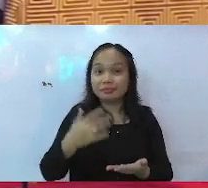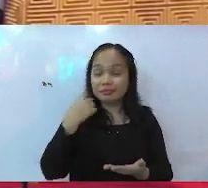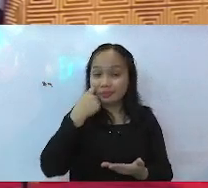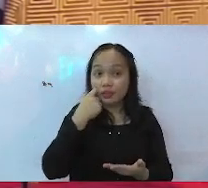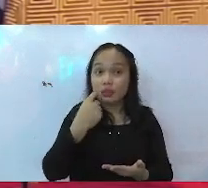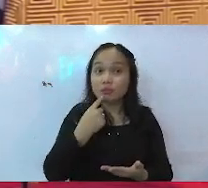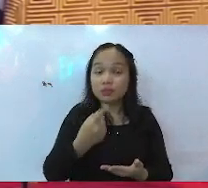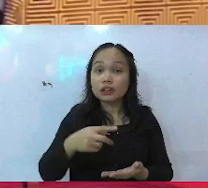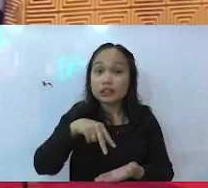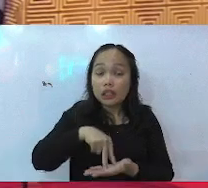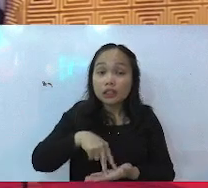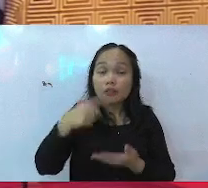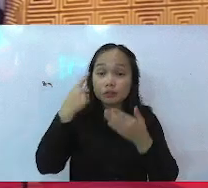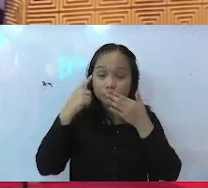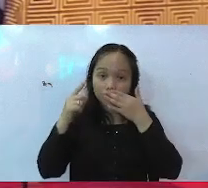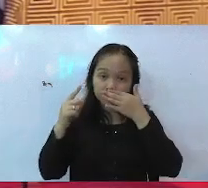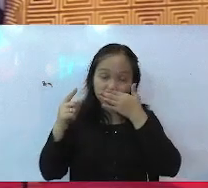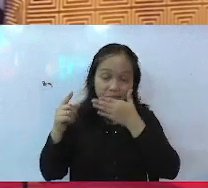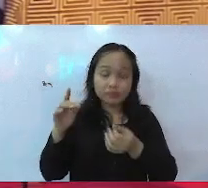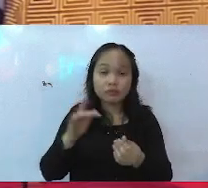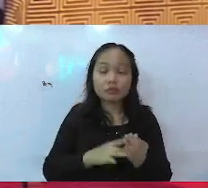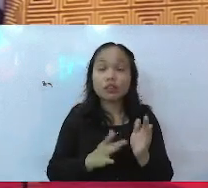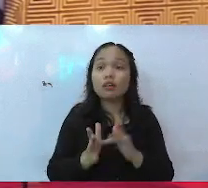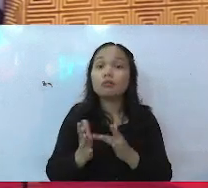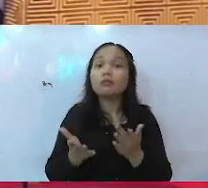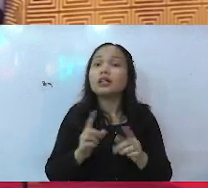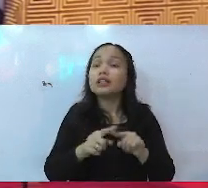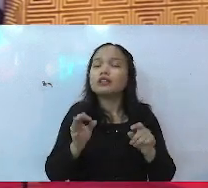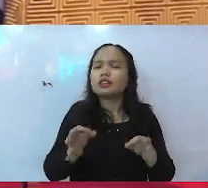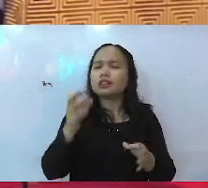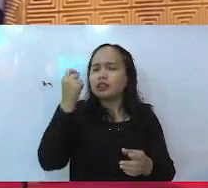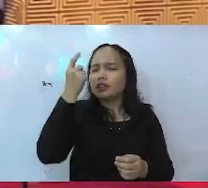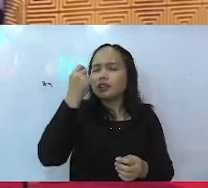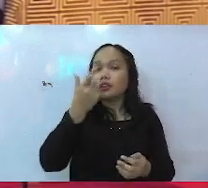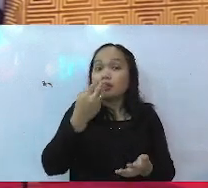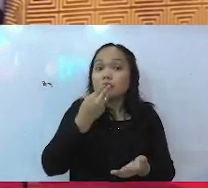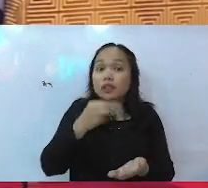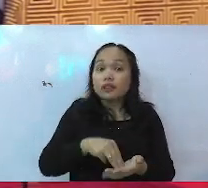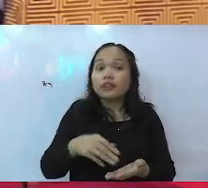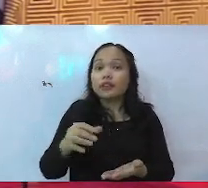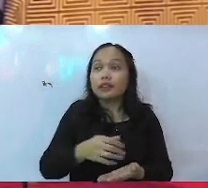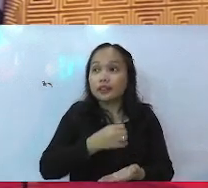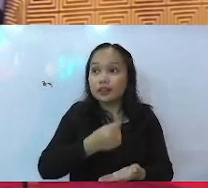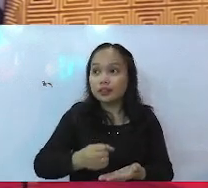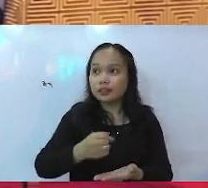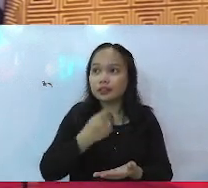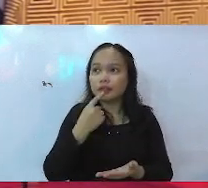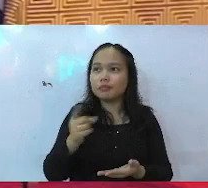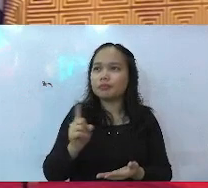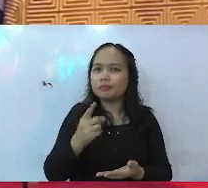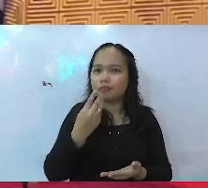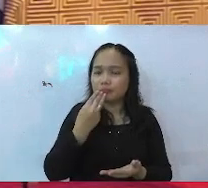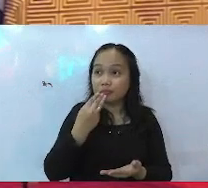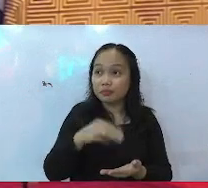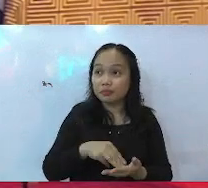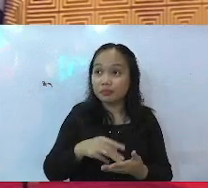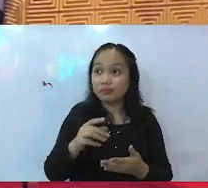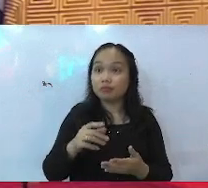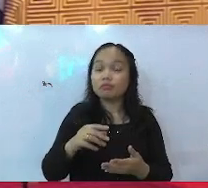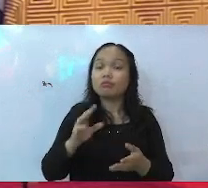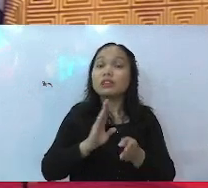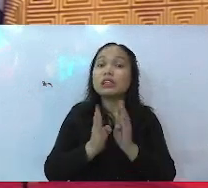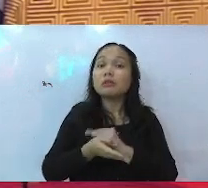title non stand up for Jesus pero if you will understand the message of the lyrics of that song ang mensahe non stand out